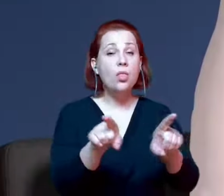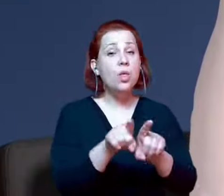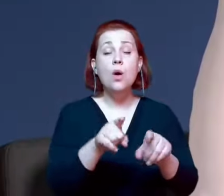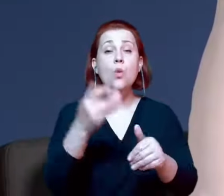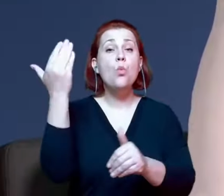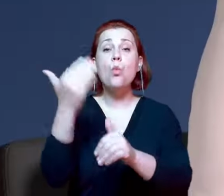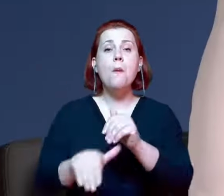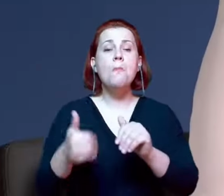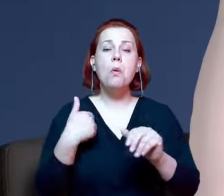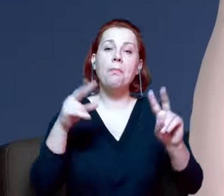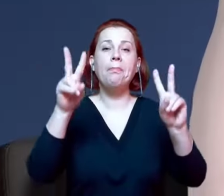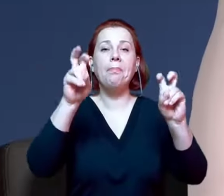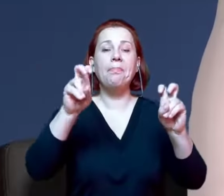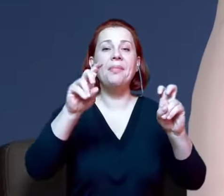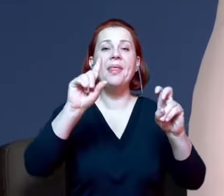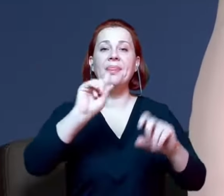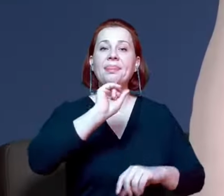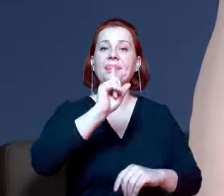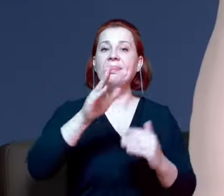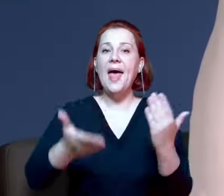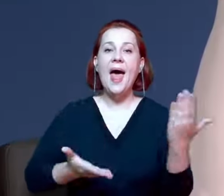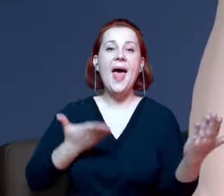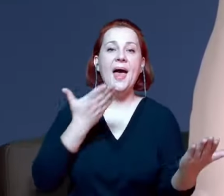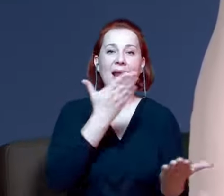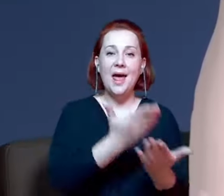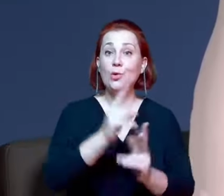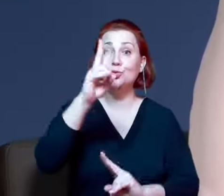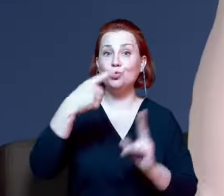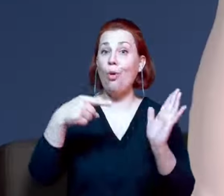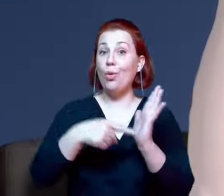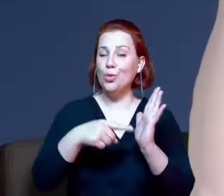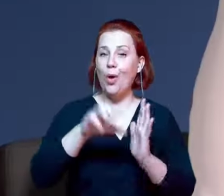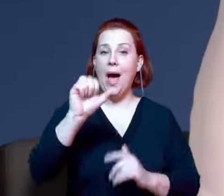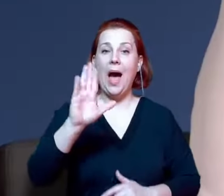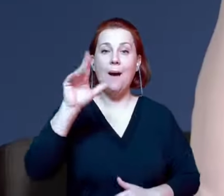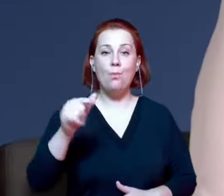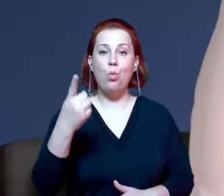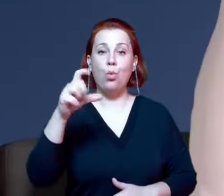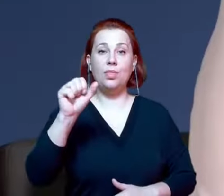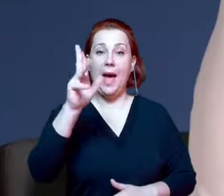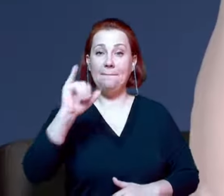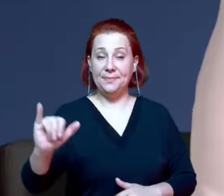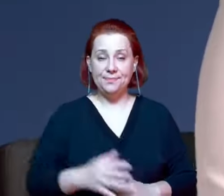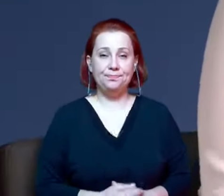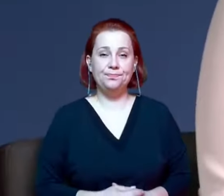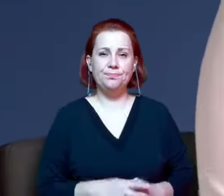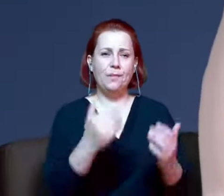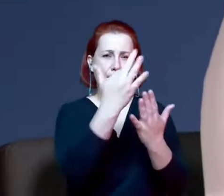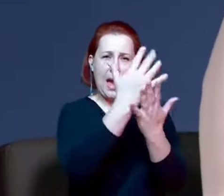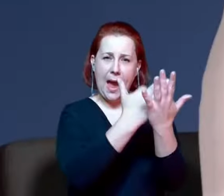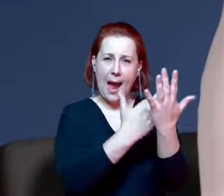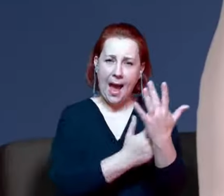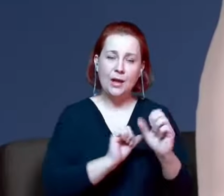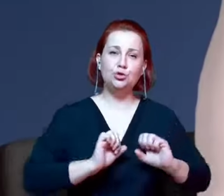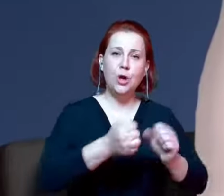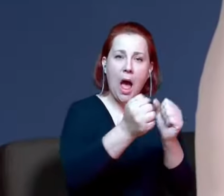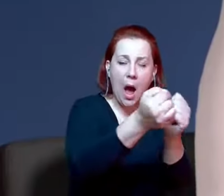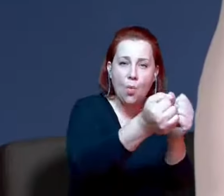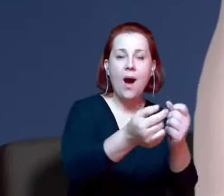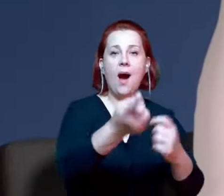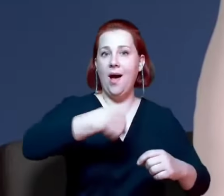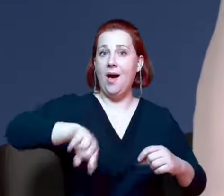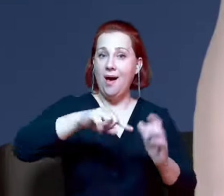tak zwanymi zadeklarowanymi działaniami z Abu Dhabi. I te działania, szanowni Państwo, te zadeklarowane działania z